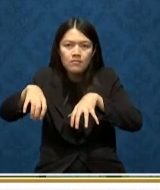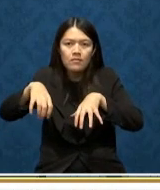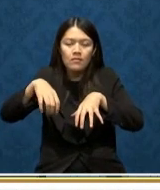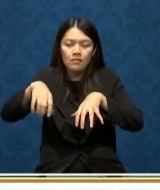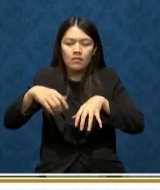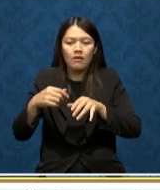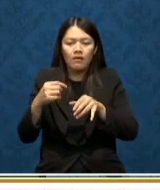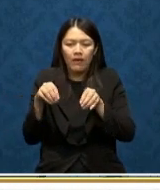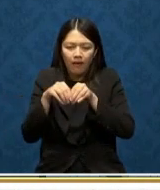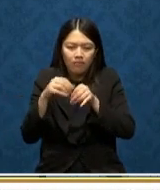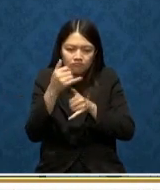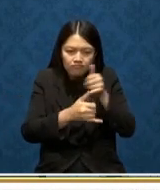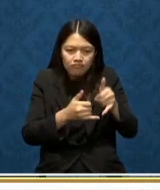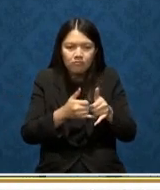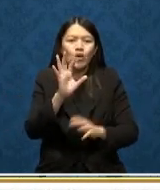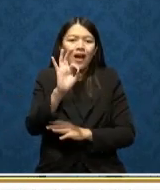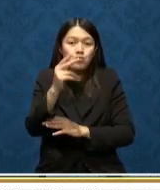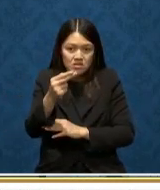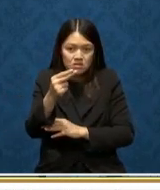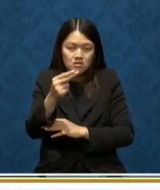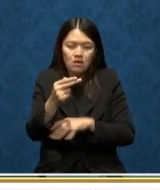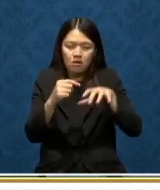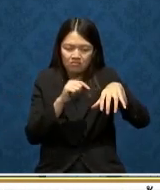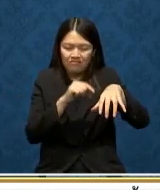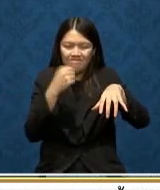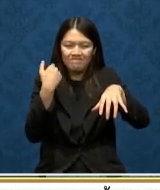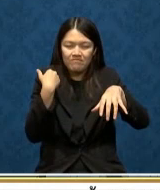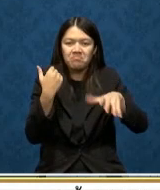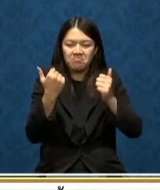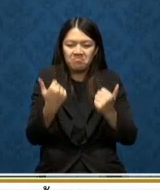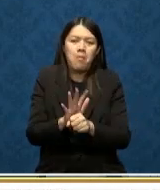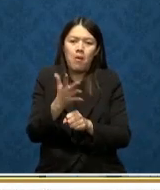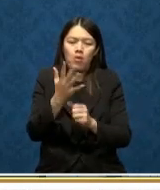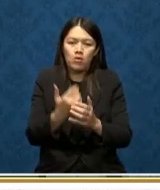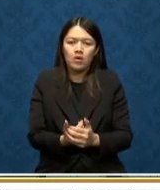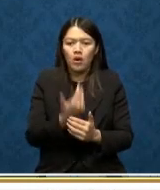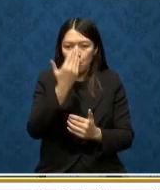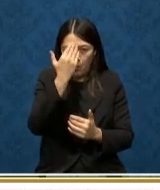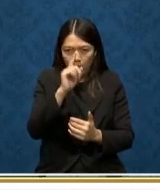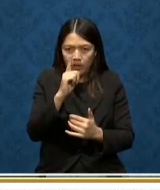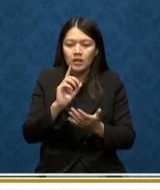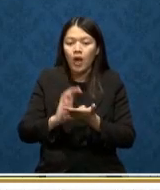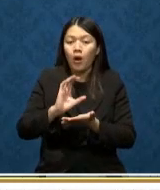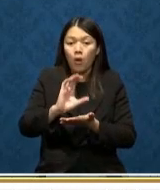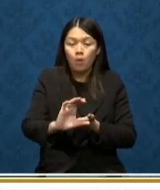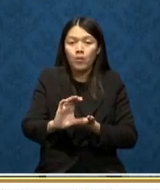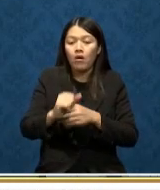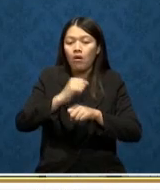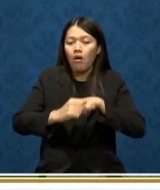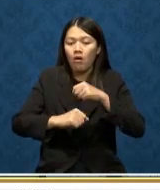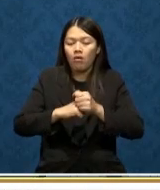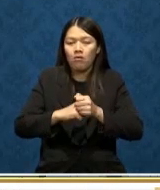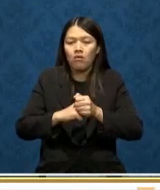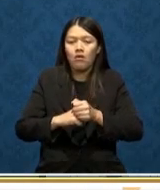่และอำเภอข้างเคียงประมาณ 90,000 คนอาคารทมีอยู่ในปจยุบันนี้ไม่เบีงพอต่อมาได้มการจัสนวประมาณในการขอส